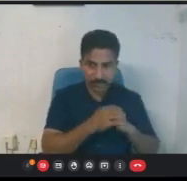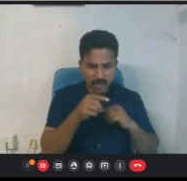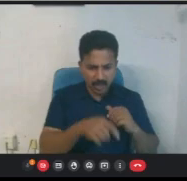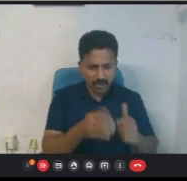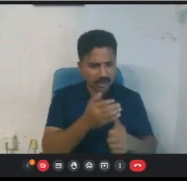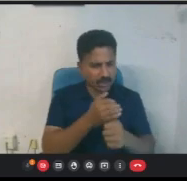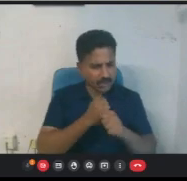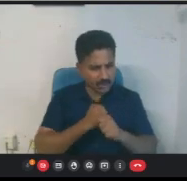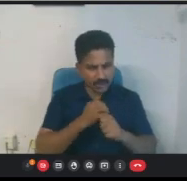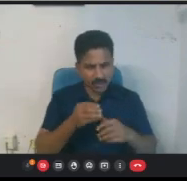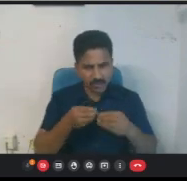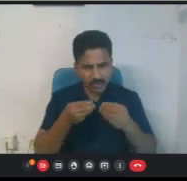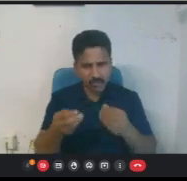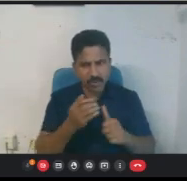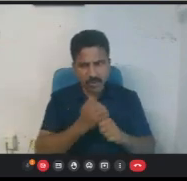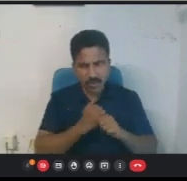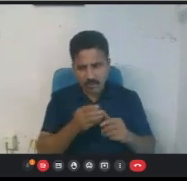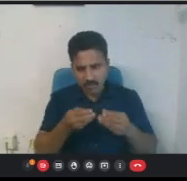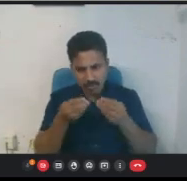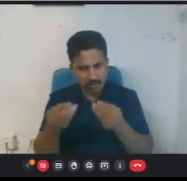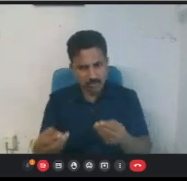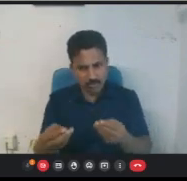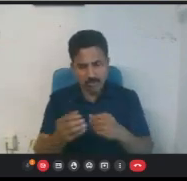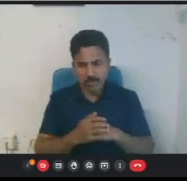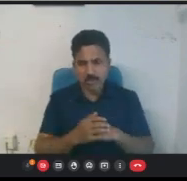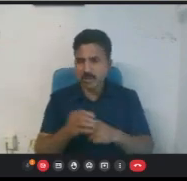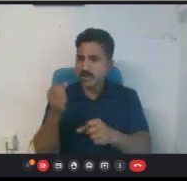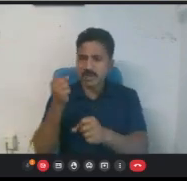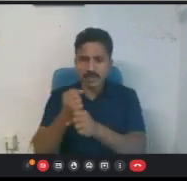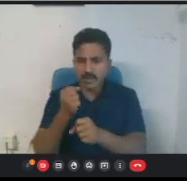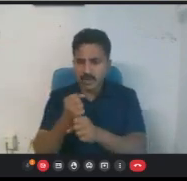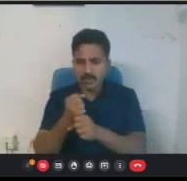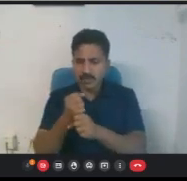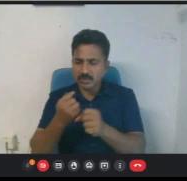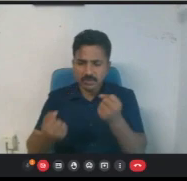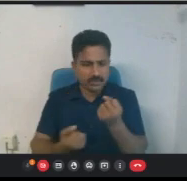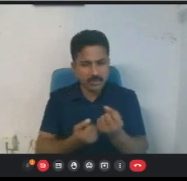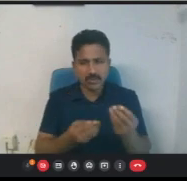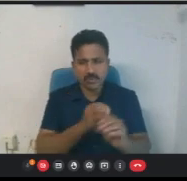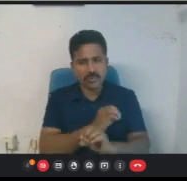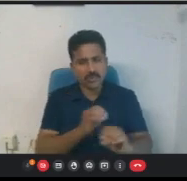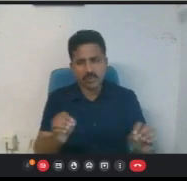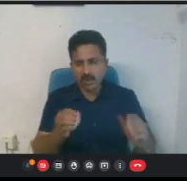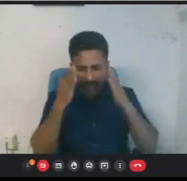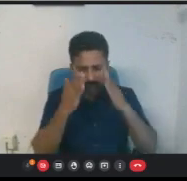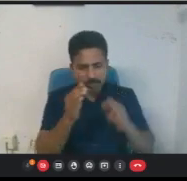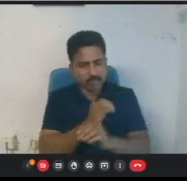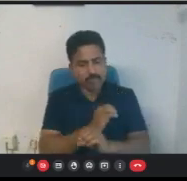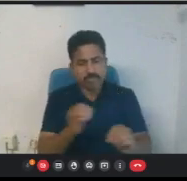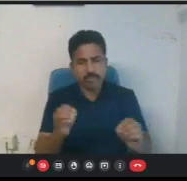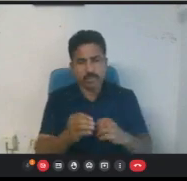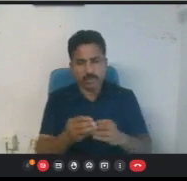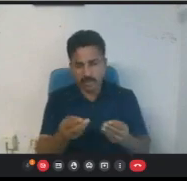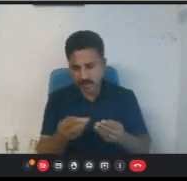പുനരധിവാസ മേഖലകളിലേക്ക് പലപ്പോഴും കടക്കുമ്പോൾ അതിന് സർക്കാർ വേണ്ടത്ര ഊന്നൽ നൽകുന്നില്ല എന്നുള്ളത് കണക്കാക്കണം. ഈ അടുത്ത